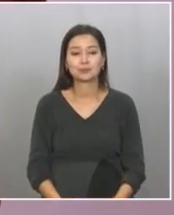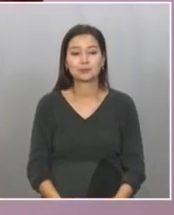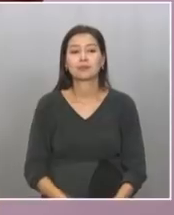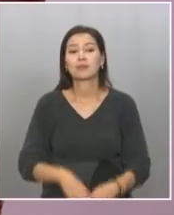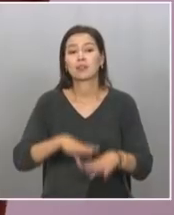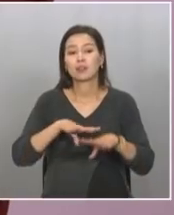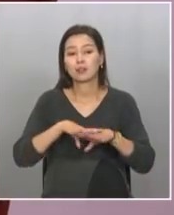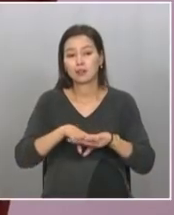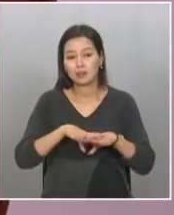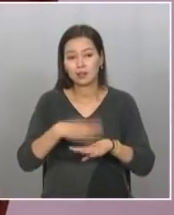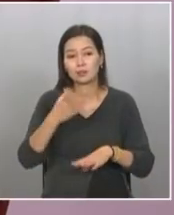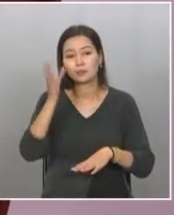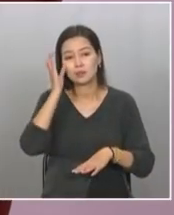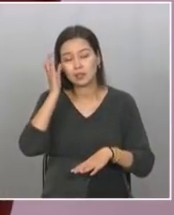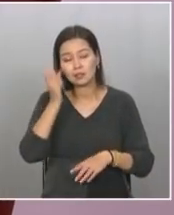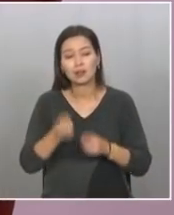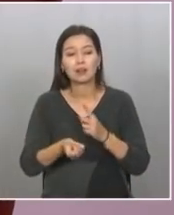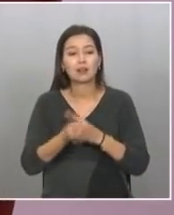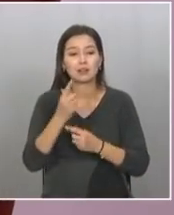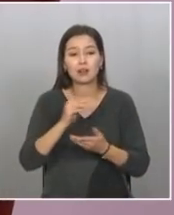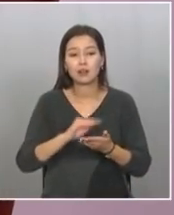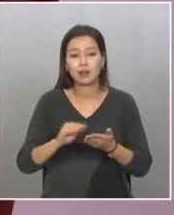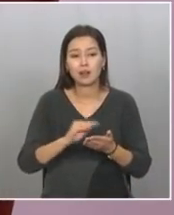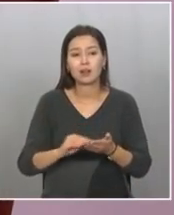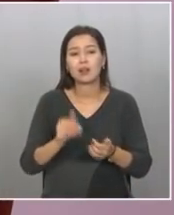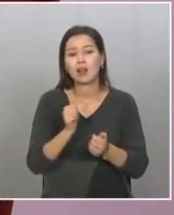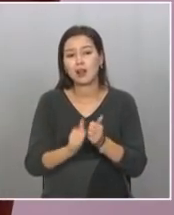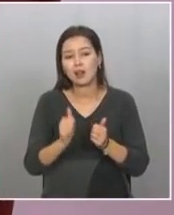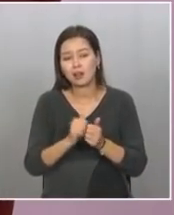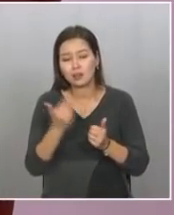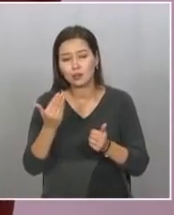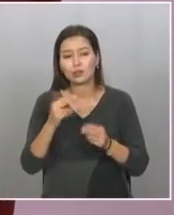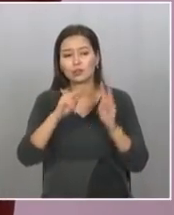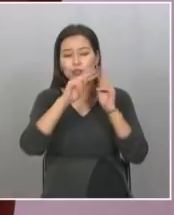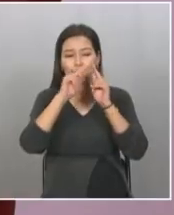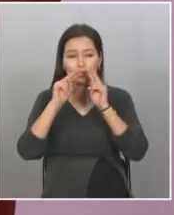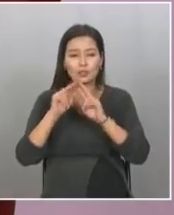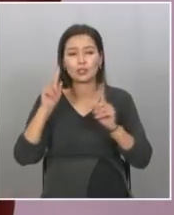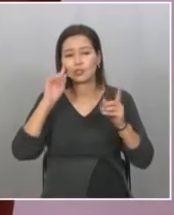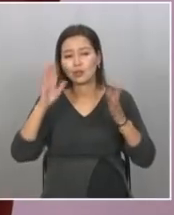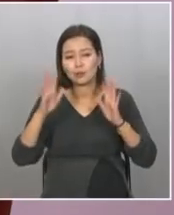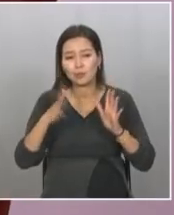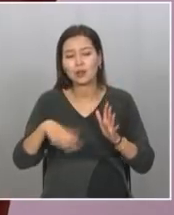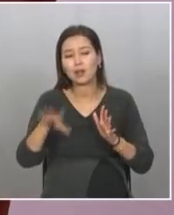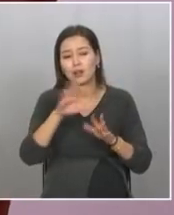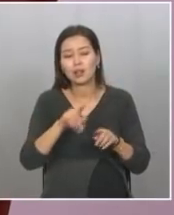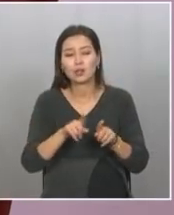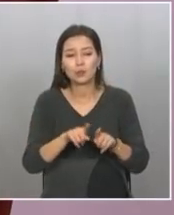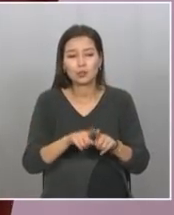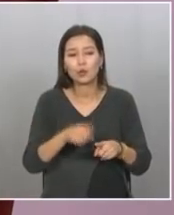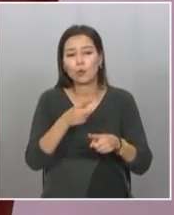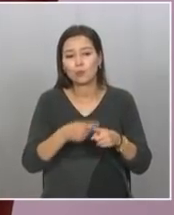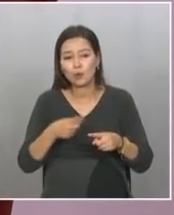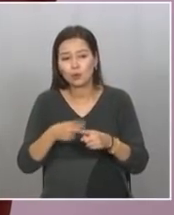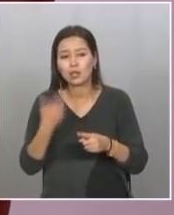Математика ғылымдардың жарық жұлдызы. Әр жұлдыздың жарқырауы үшін бүтінге бөлшекпен жететін